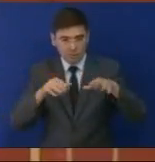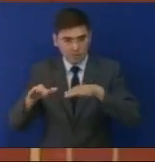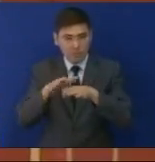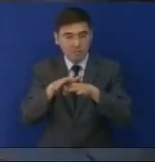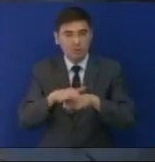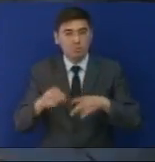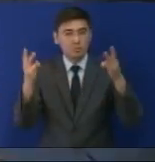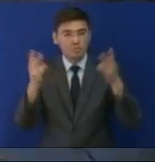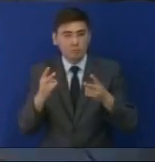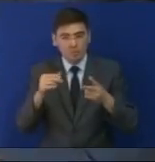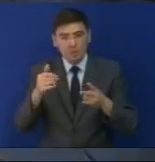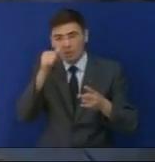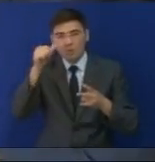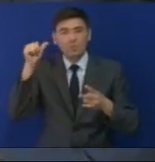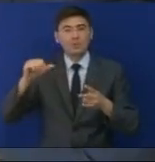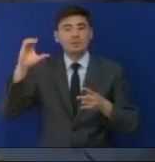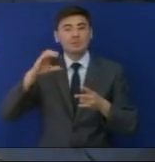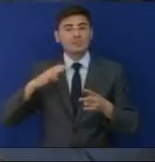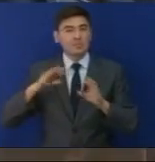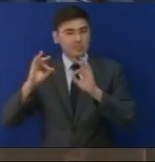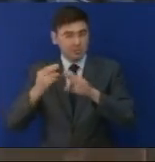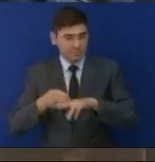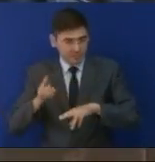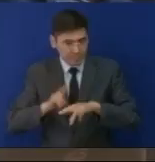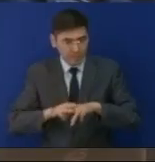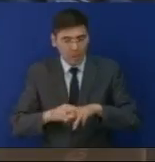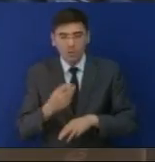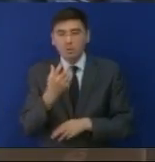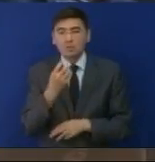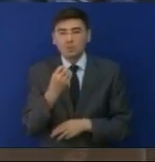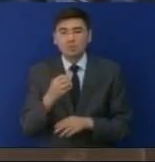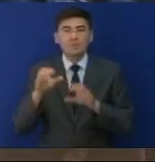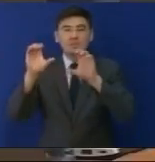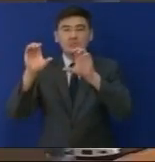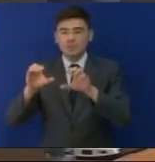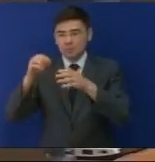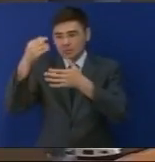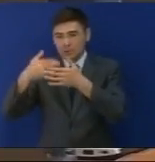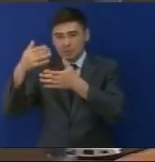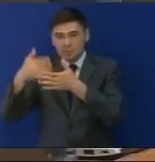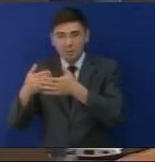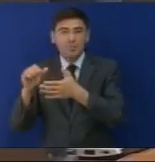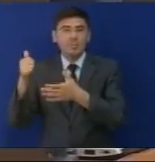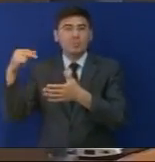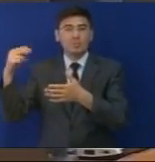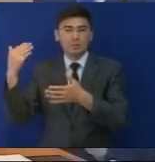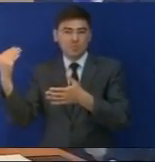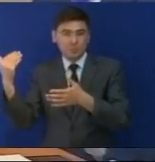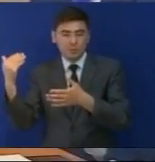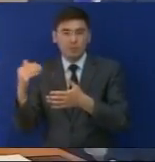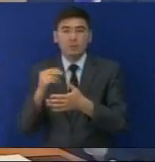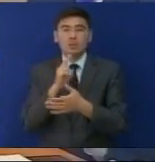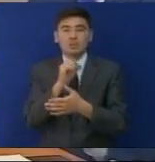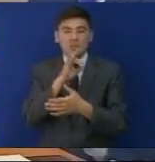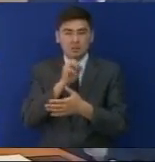открытии сессии в сентябре прошлого года, а также в послании народу Казахстана. В законодательной работе нашли отражение инициативы первого президента Касым-Жомарт Токаева